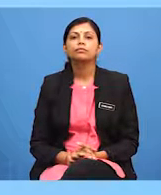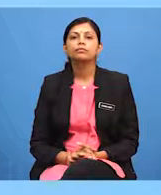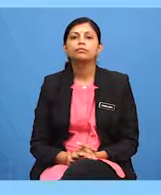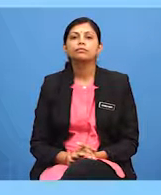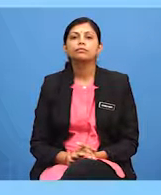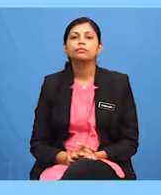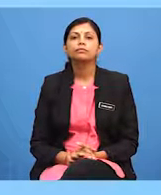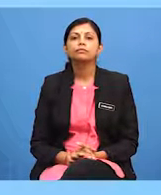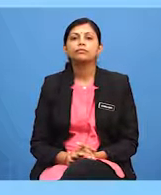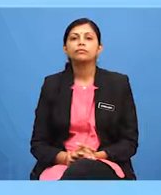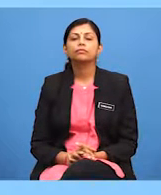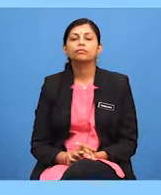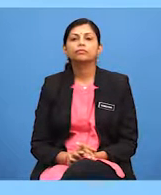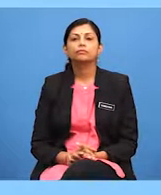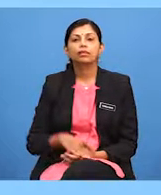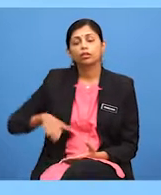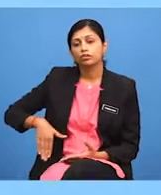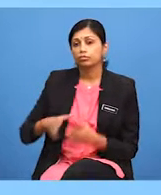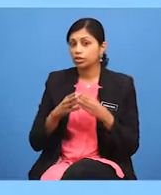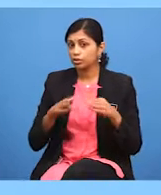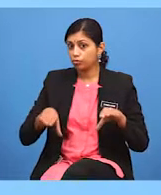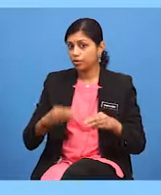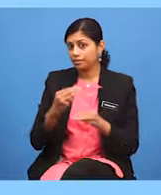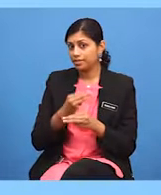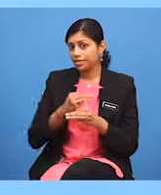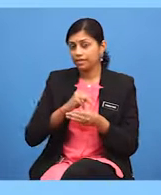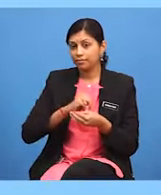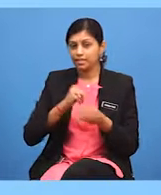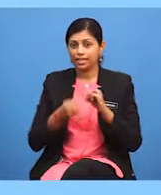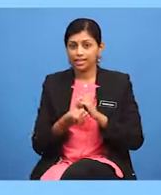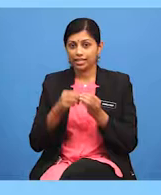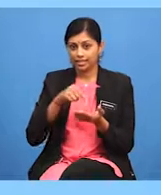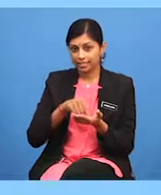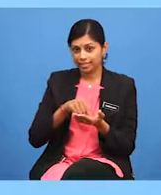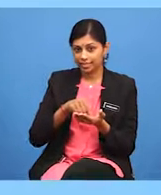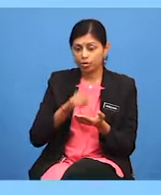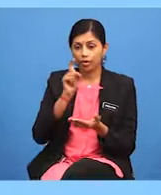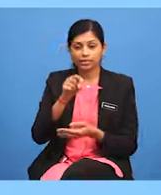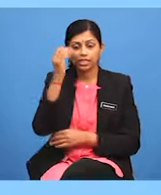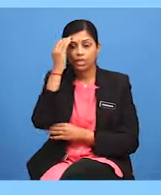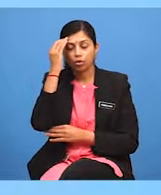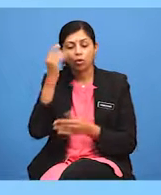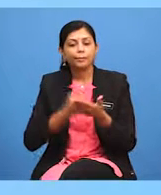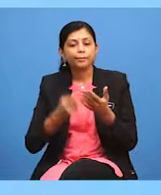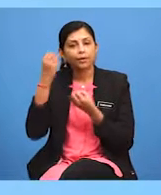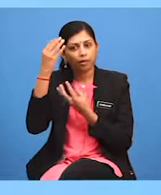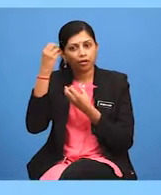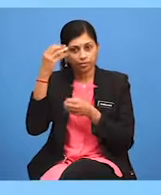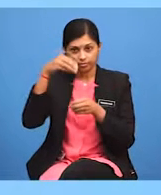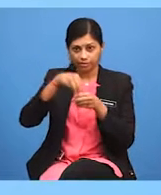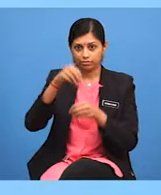Murid-murid, sebelum kita selesaikan masalah ini, kenal pasti maklumat yang terdapat